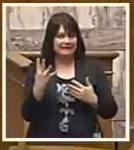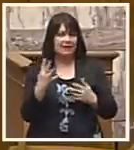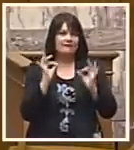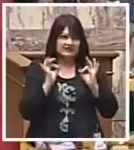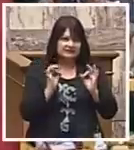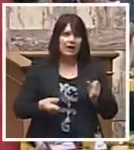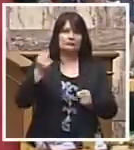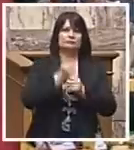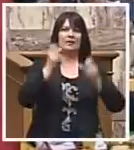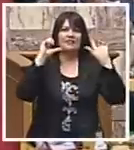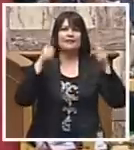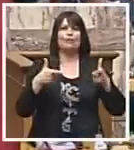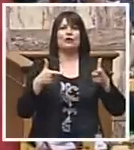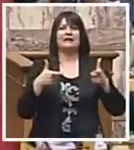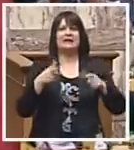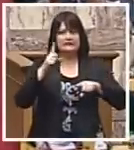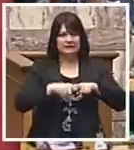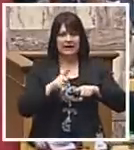εδραιώθηκε η δημοκρατία στη χώρα.